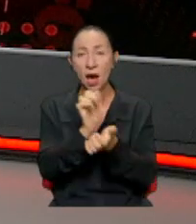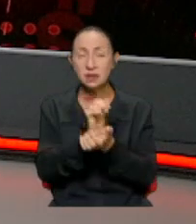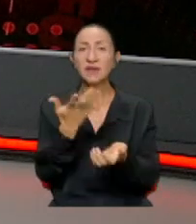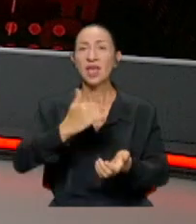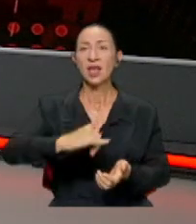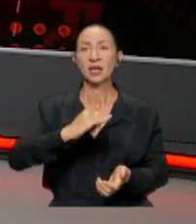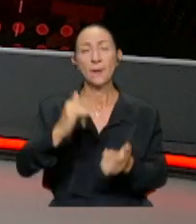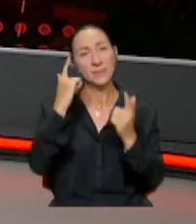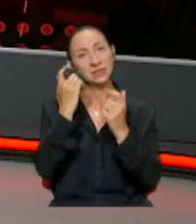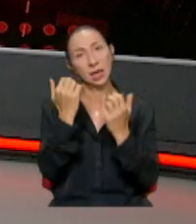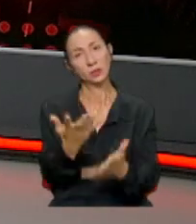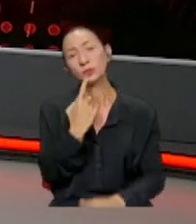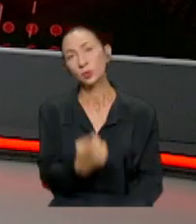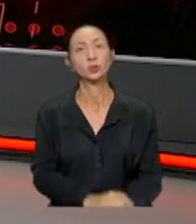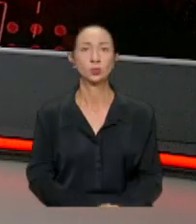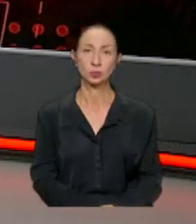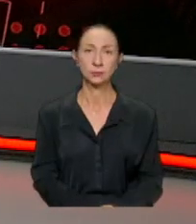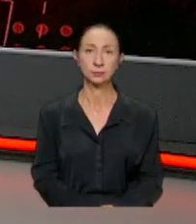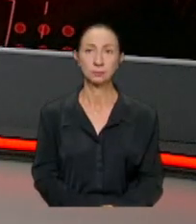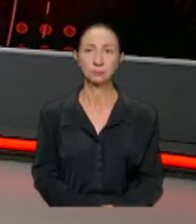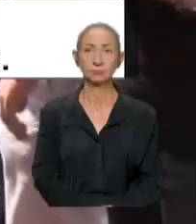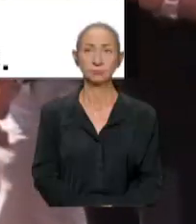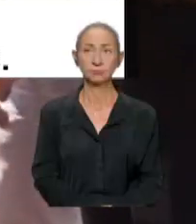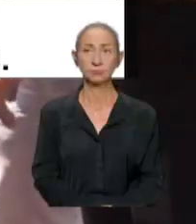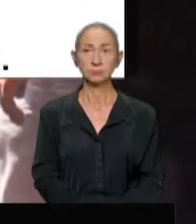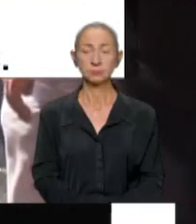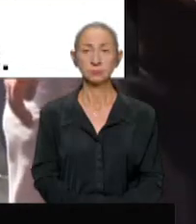ve yakınlarına başsağlığı diliyoruz.